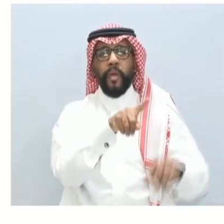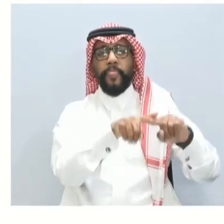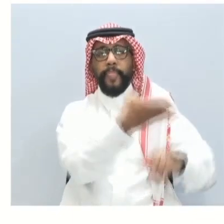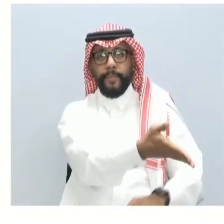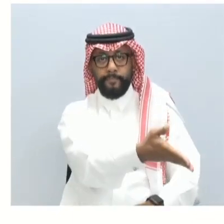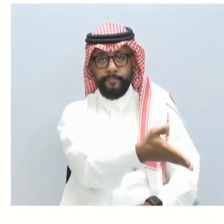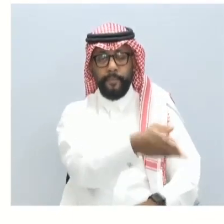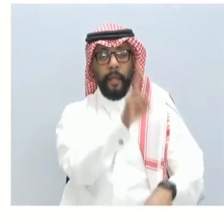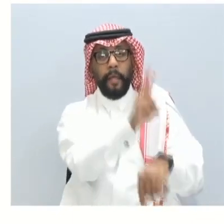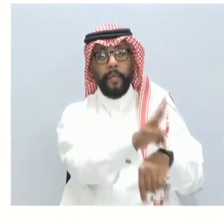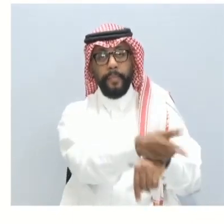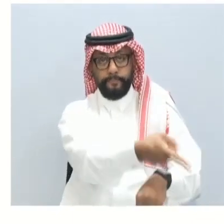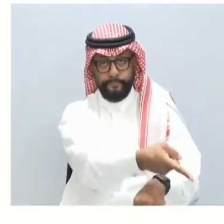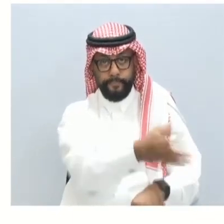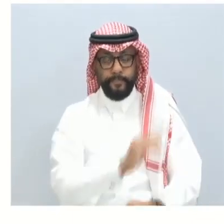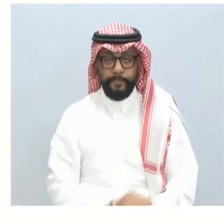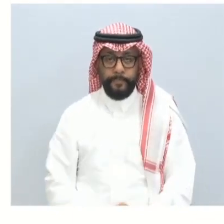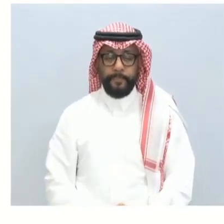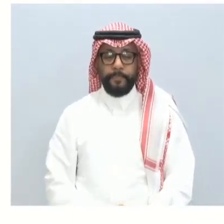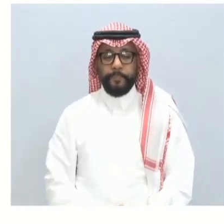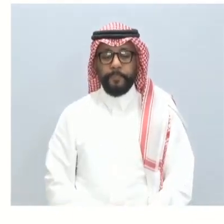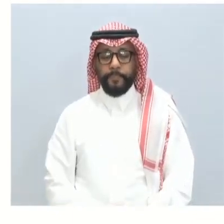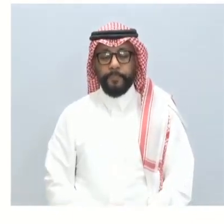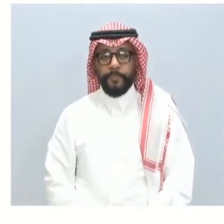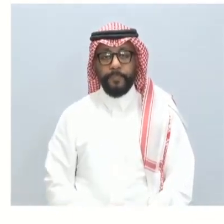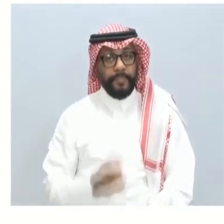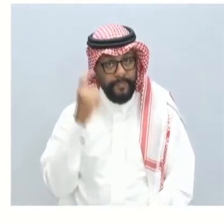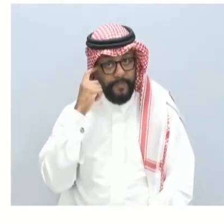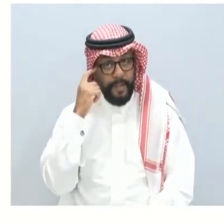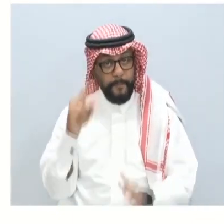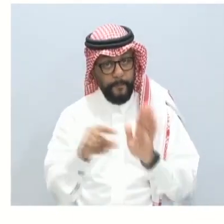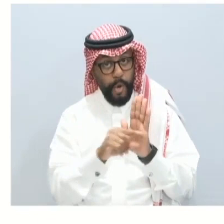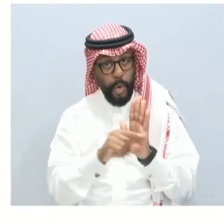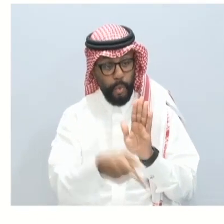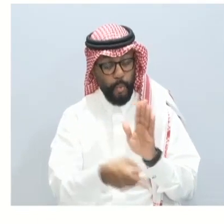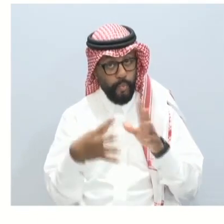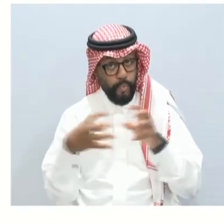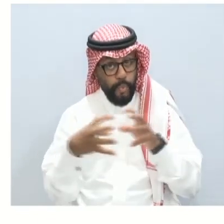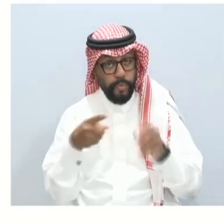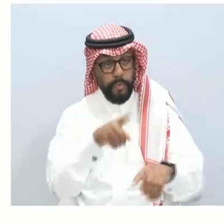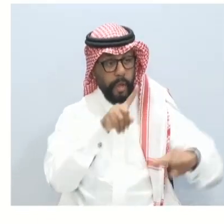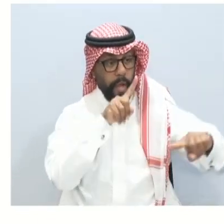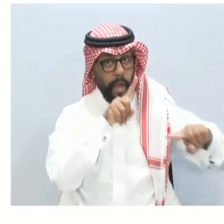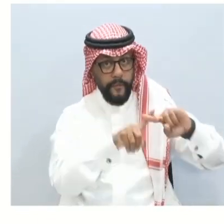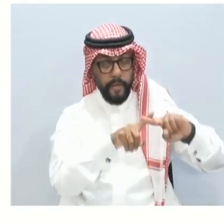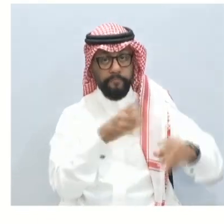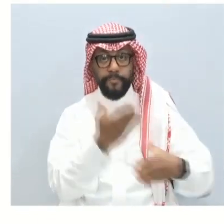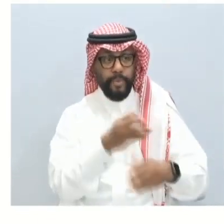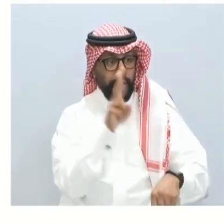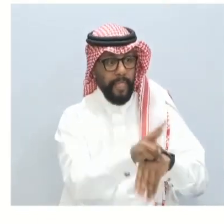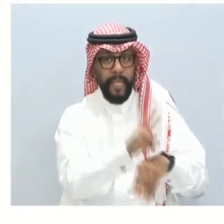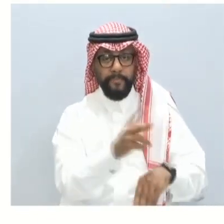ممن افترى على الله كذبا او كذب بالحق فهو كفر من خلال الكذب